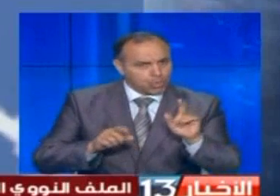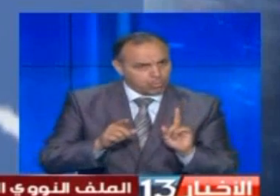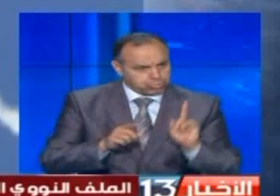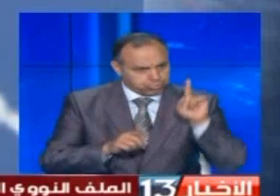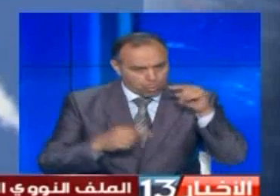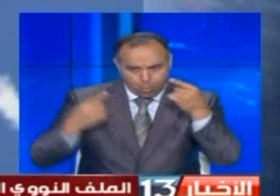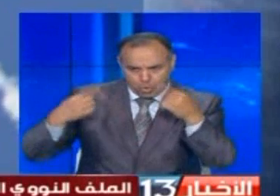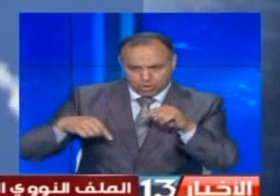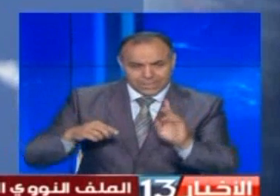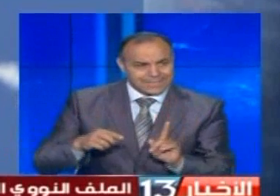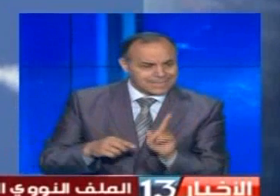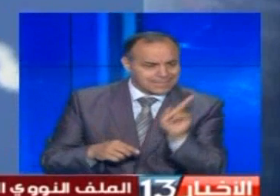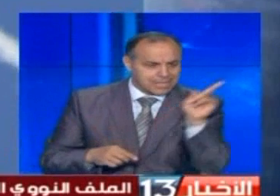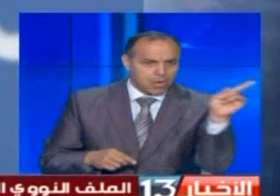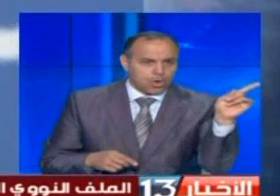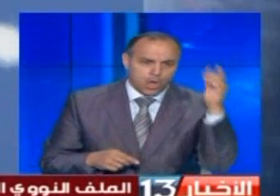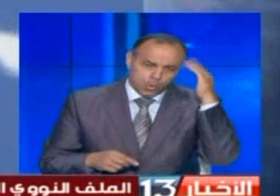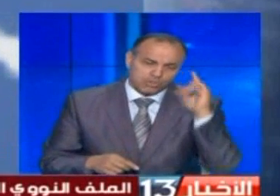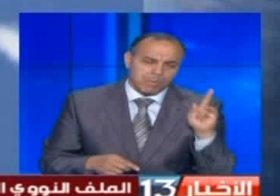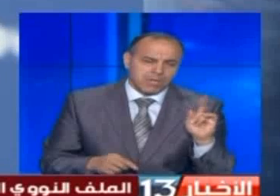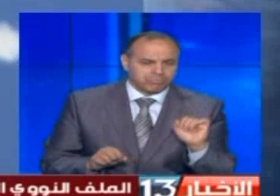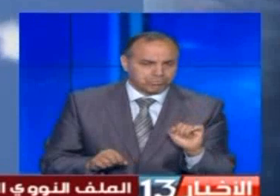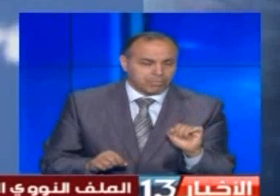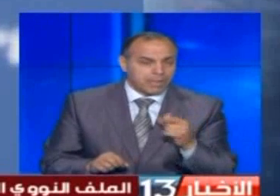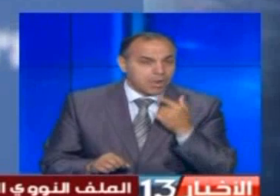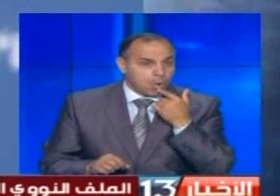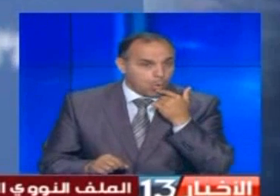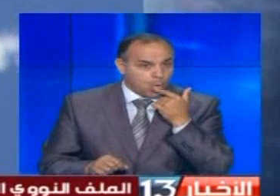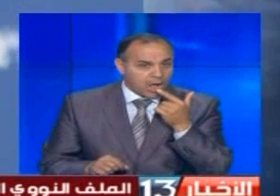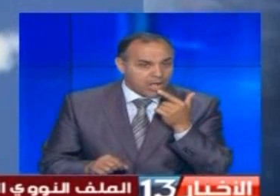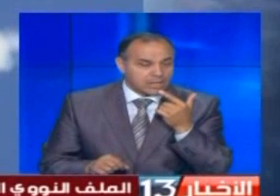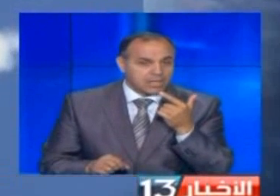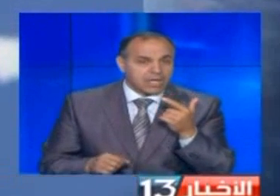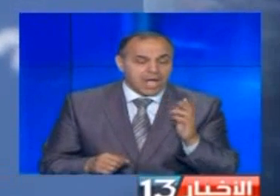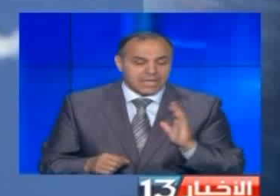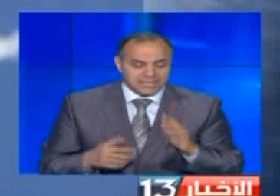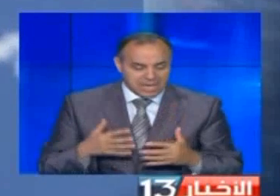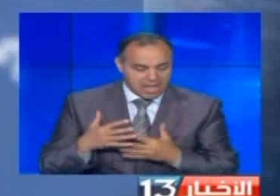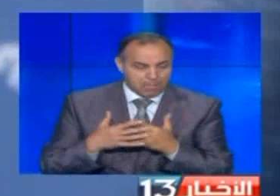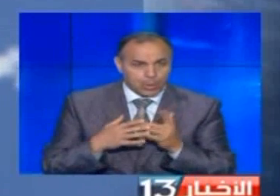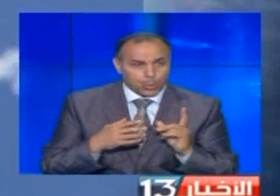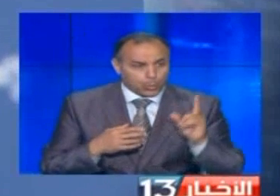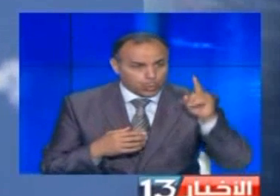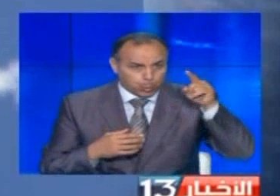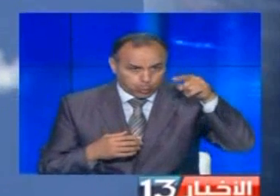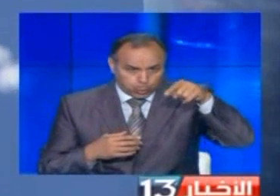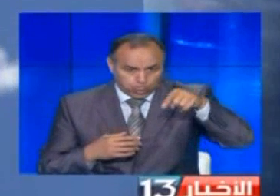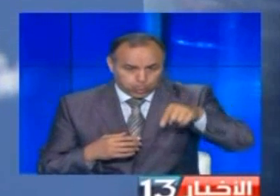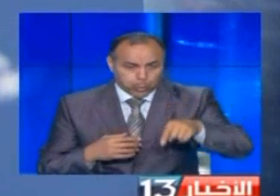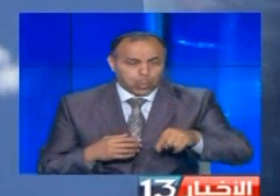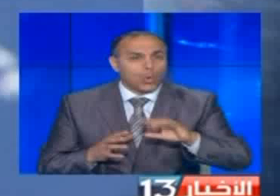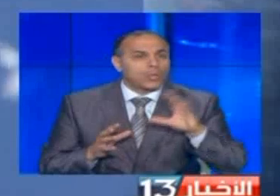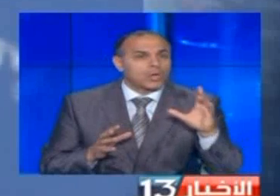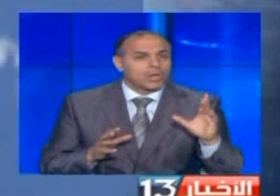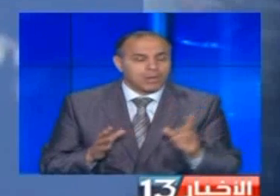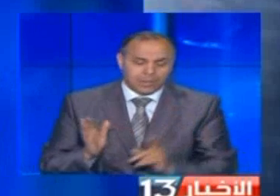يمكن استخدامه لمواجهة صاروخ يطلق من كوريا الشمالية. وقد أطلق الجيش الأمريكي صاروخا عابرا للقارات من